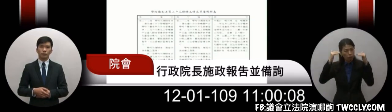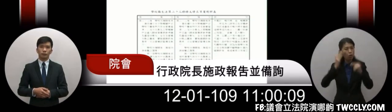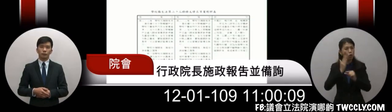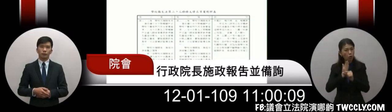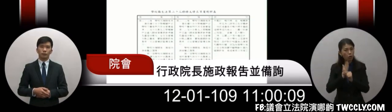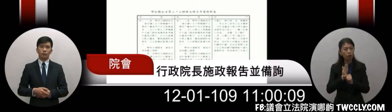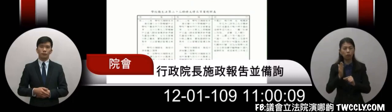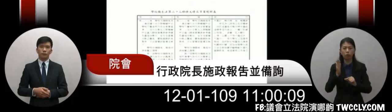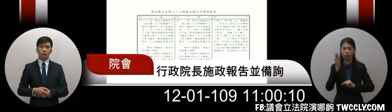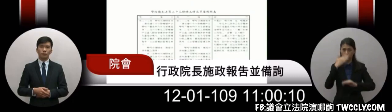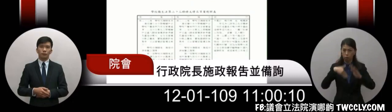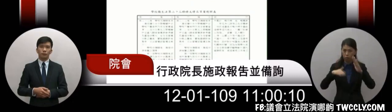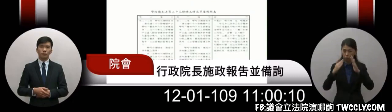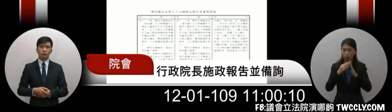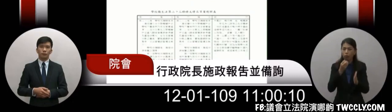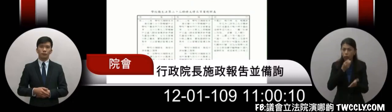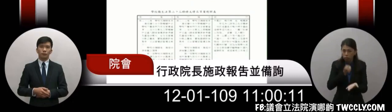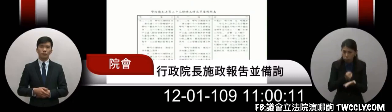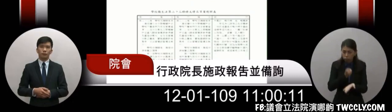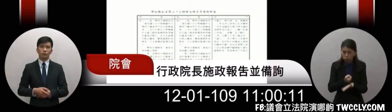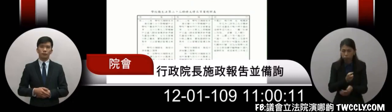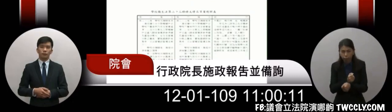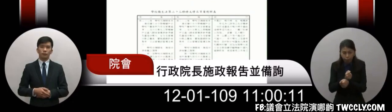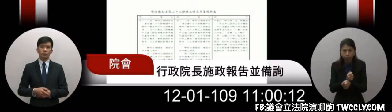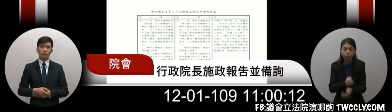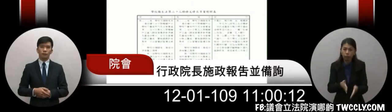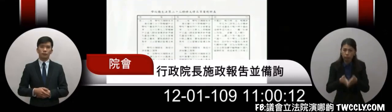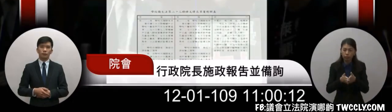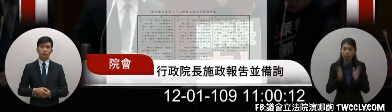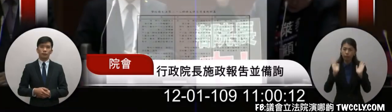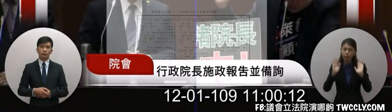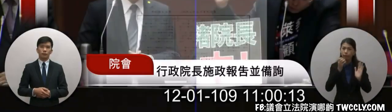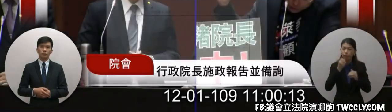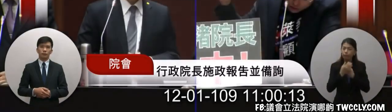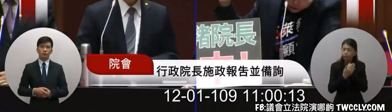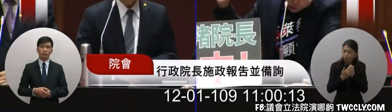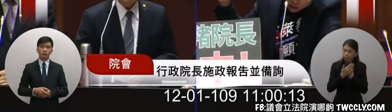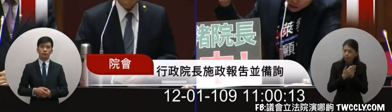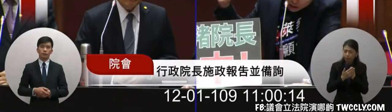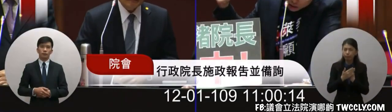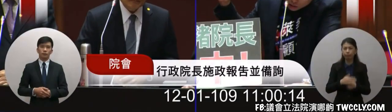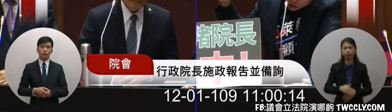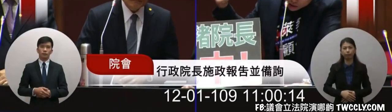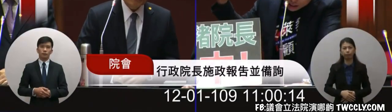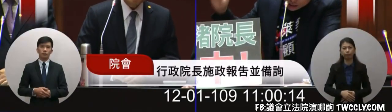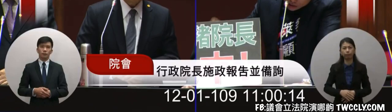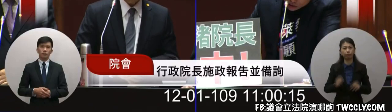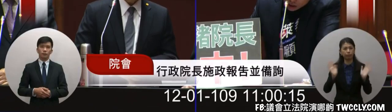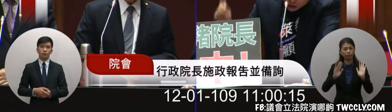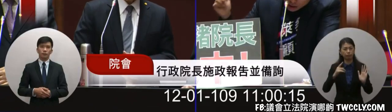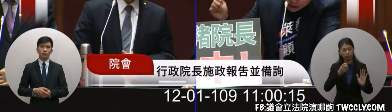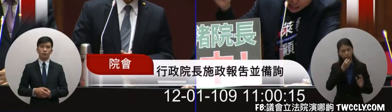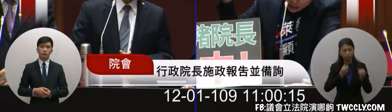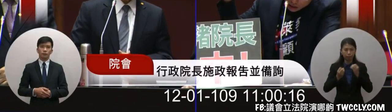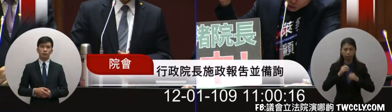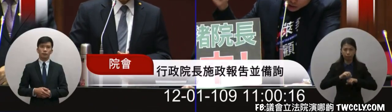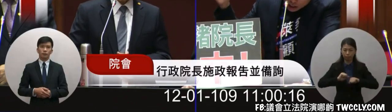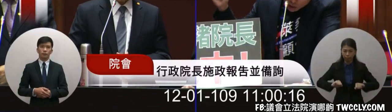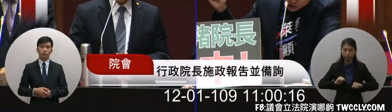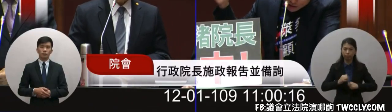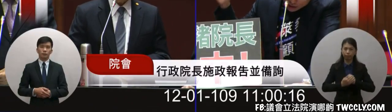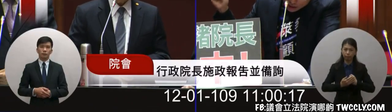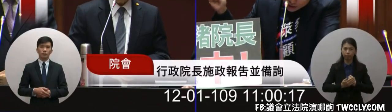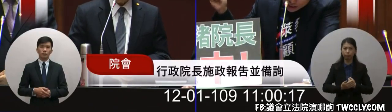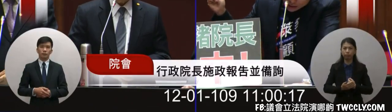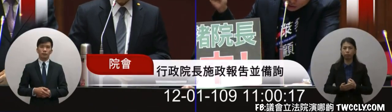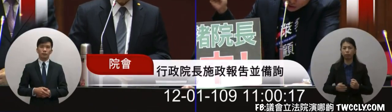校园食品更加严格把关，保障学生食品安全跟落实学龄儿童的健康饮食，提案学校